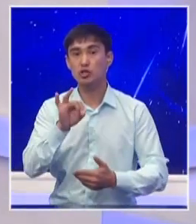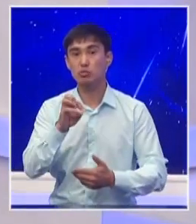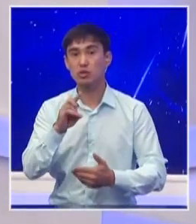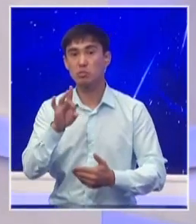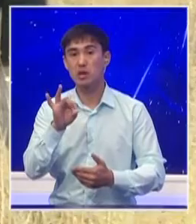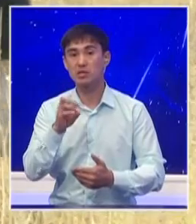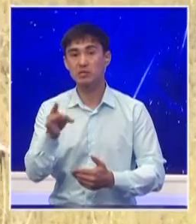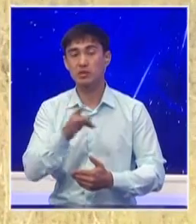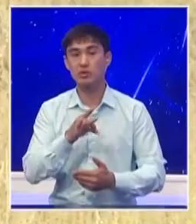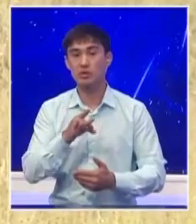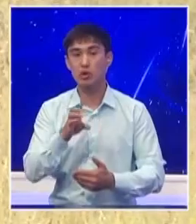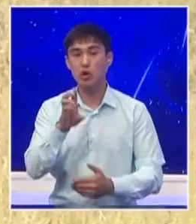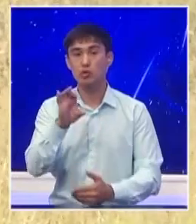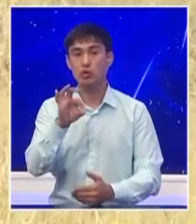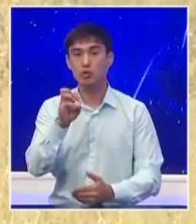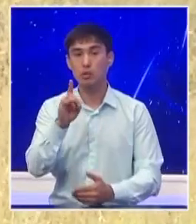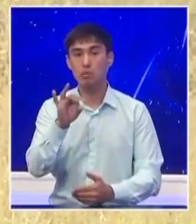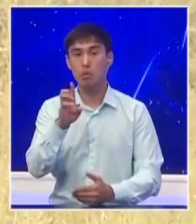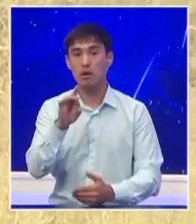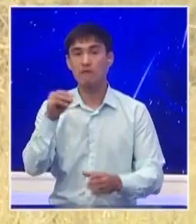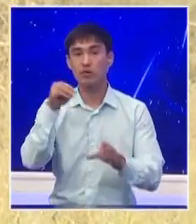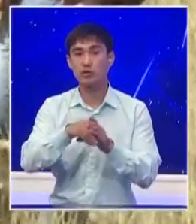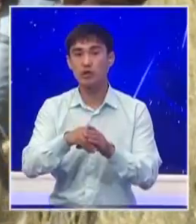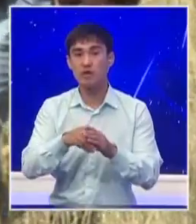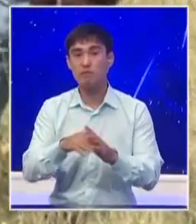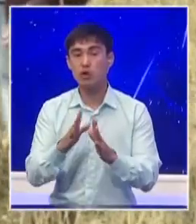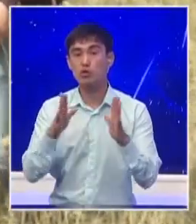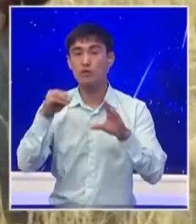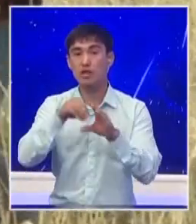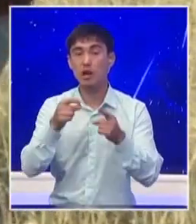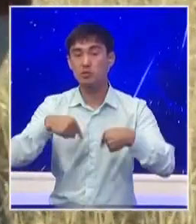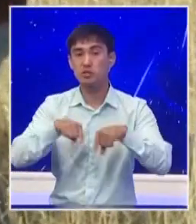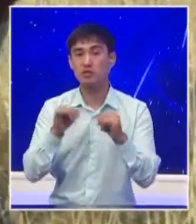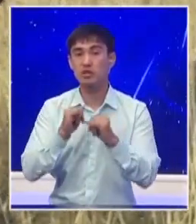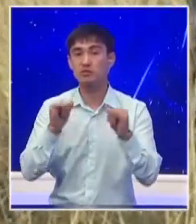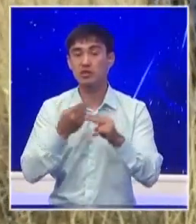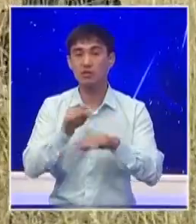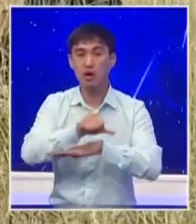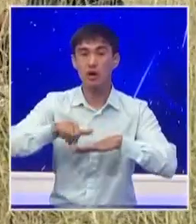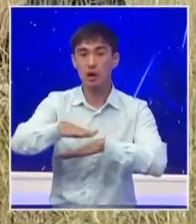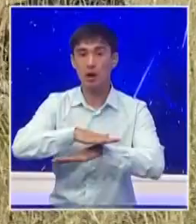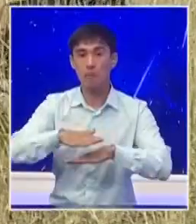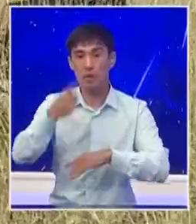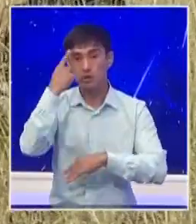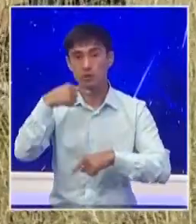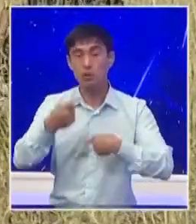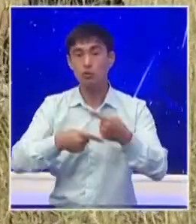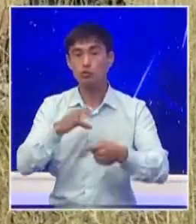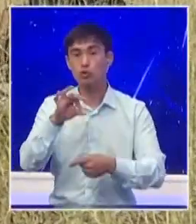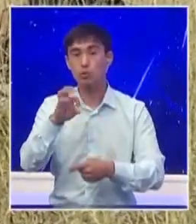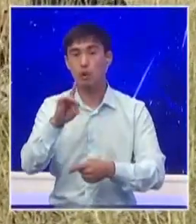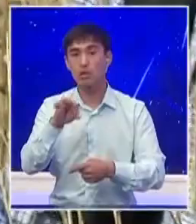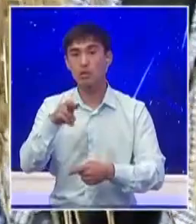Ащебулахском Байгазинском регионе. Султан Баба внес значительный вклад в общественное развитие этого края. По инициативе потомка Султан